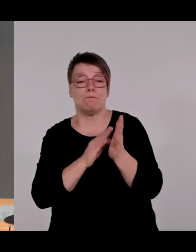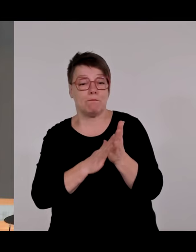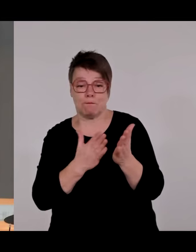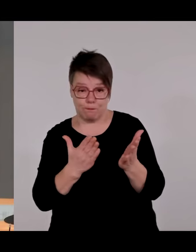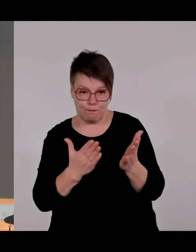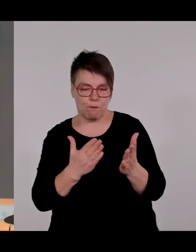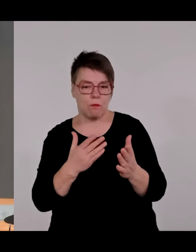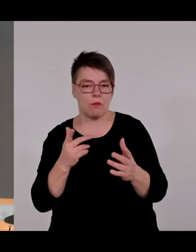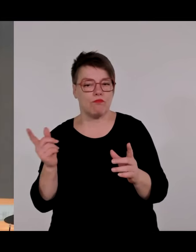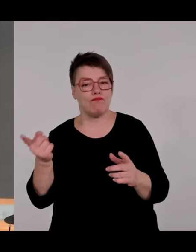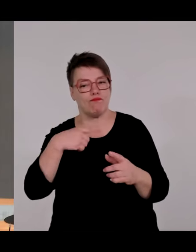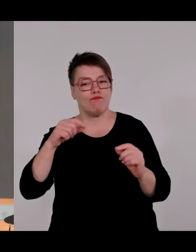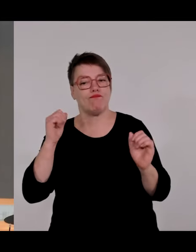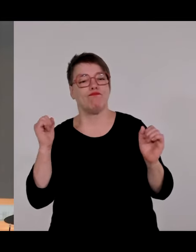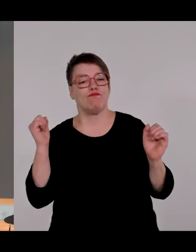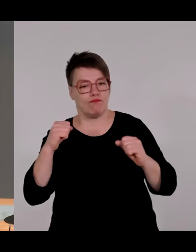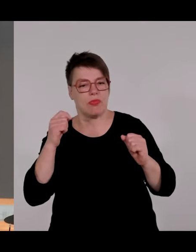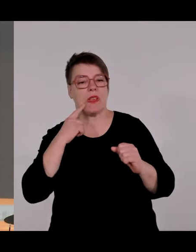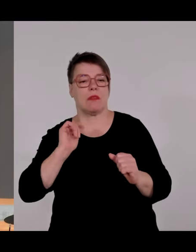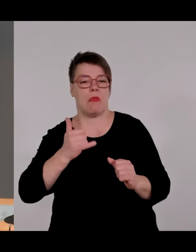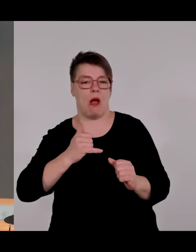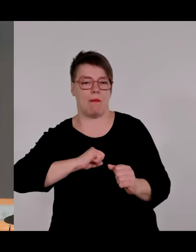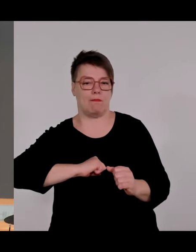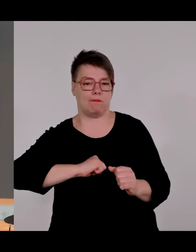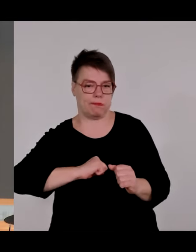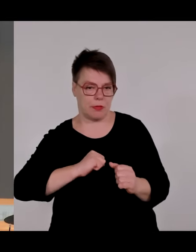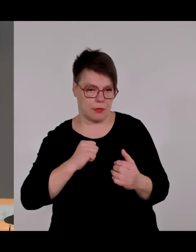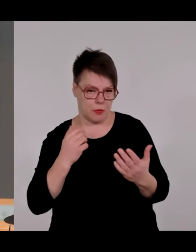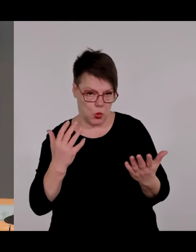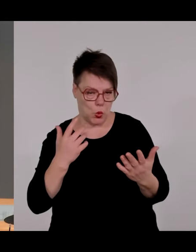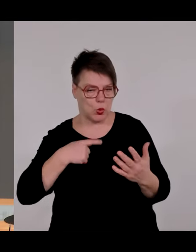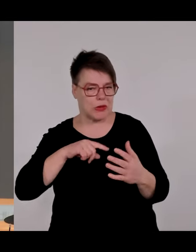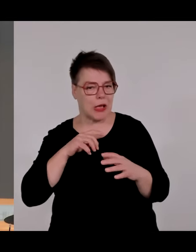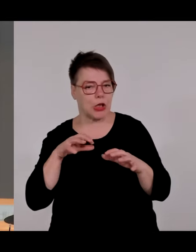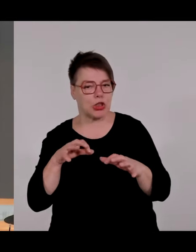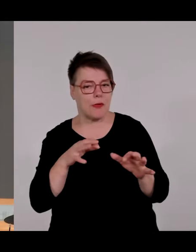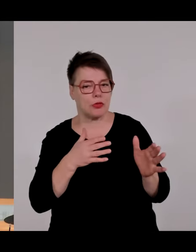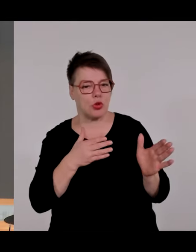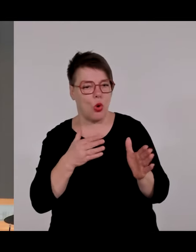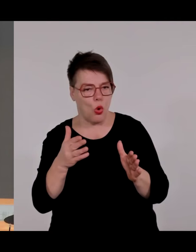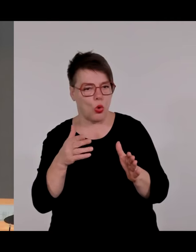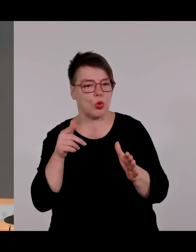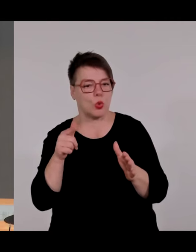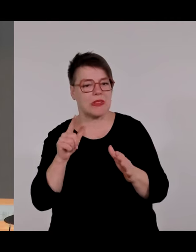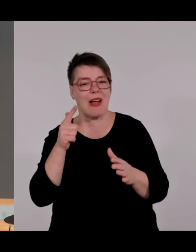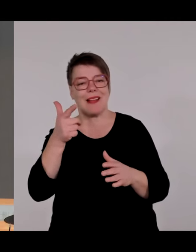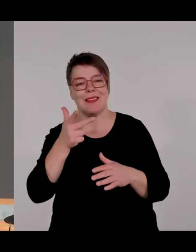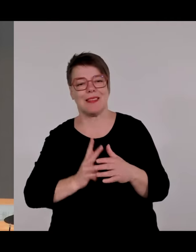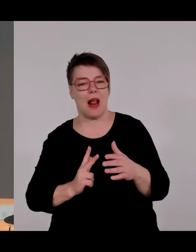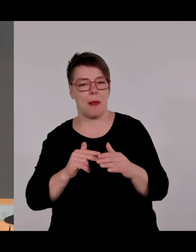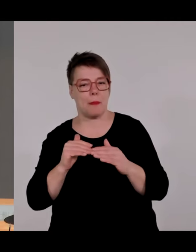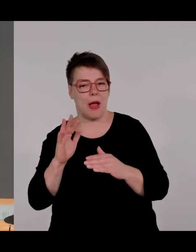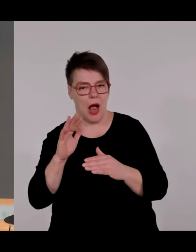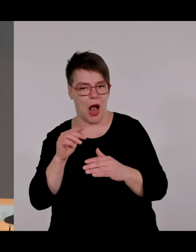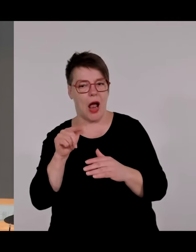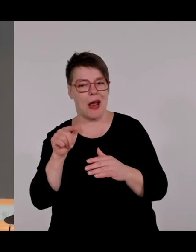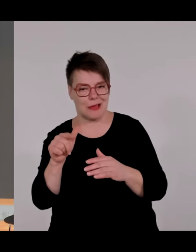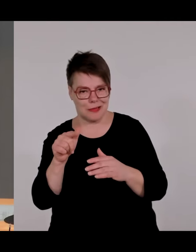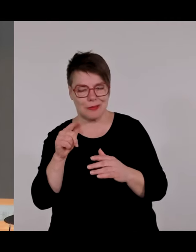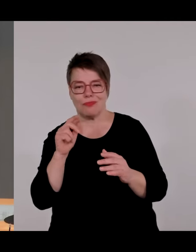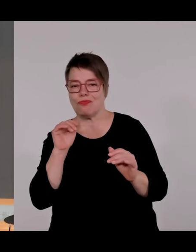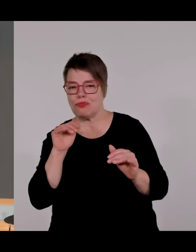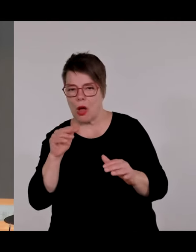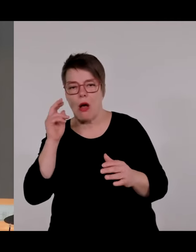vor. Bevor wir in die Tagesordnung eintreten, komme ich noch zu folgender Parlamentsangelegenheit. In der letzten Plenarsitzung